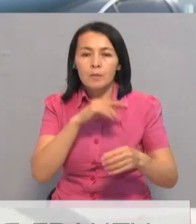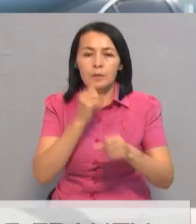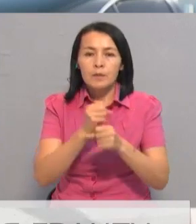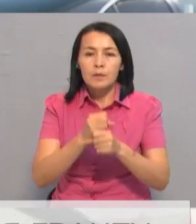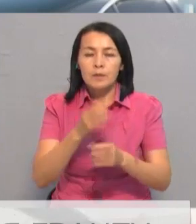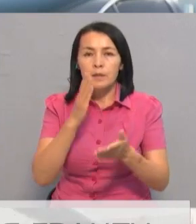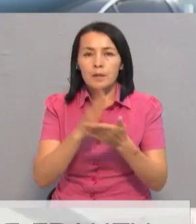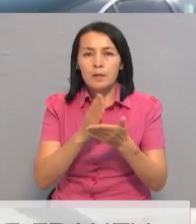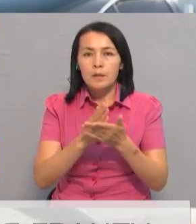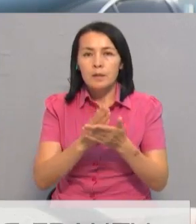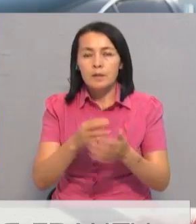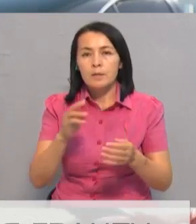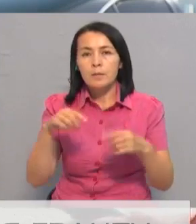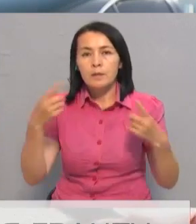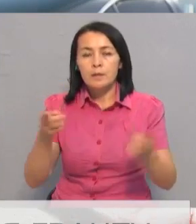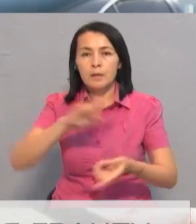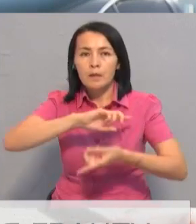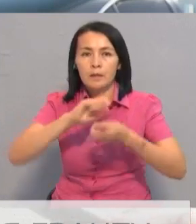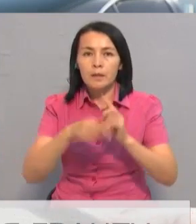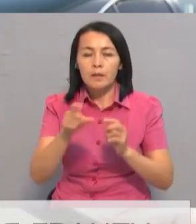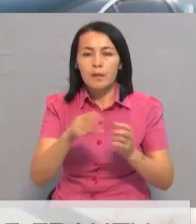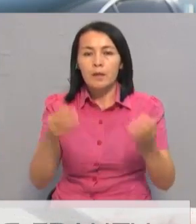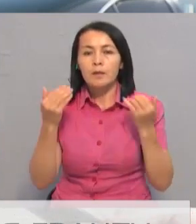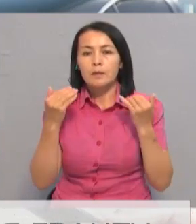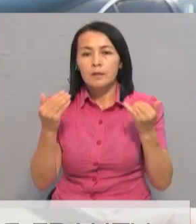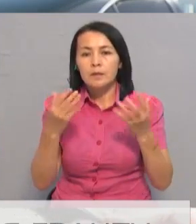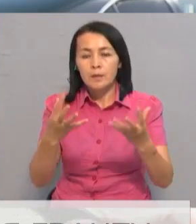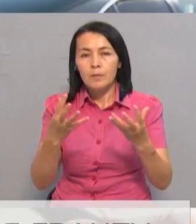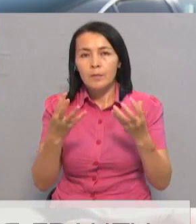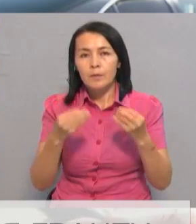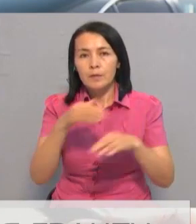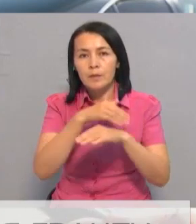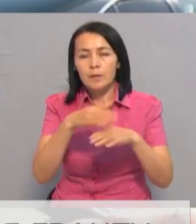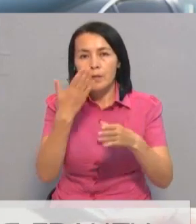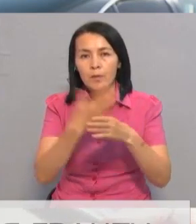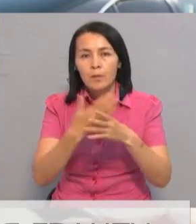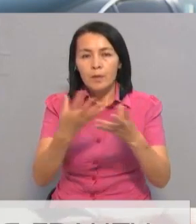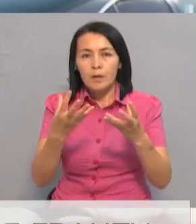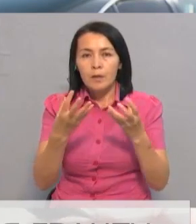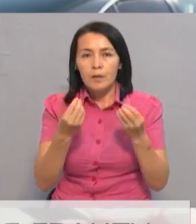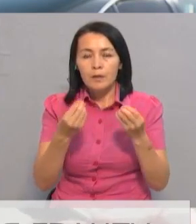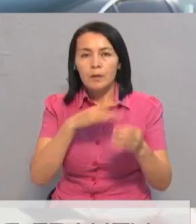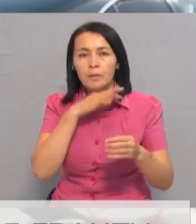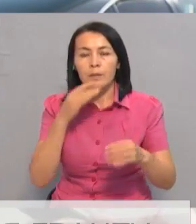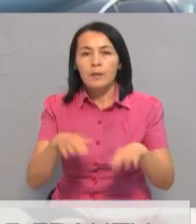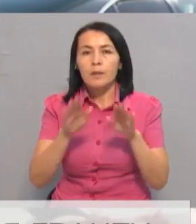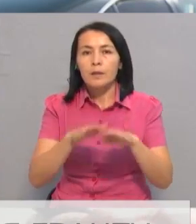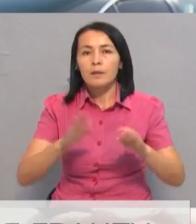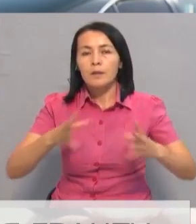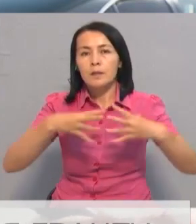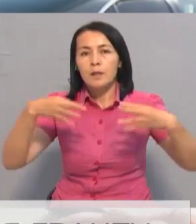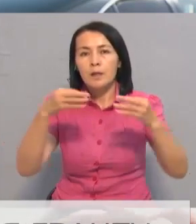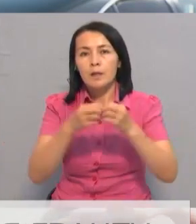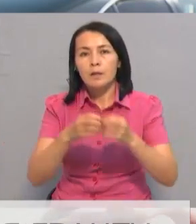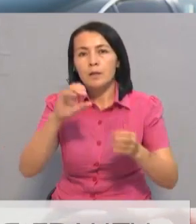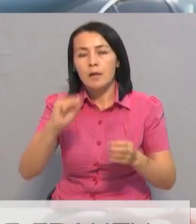и создействующим статусом кандас межрегиональные переселенцы получателя адресной социальной помощью многодетные семьи лица